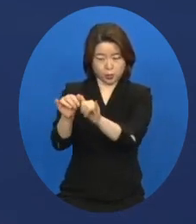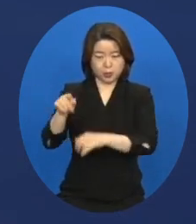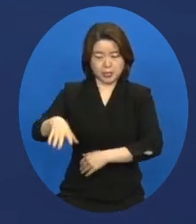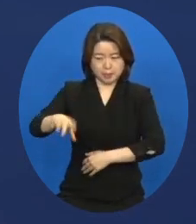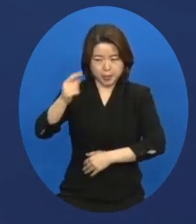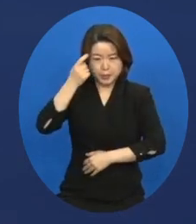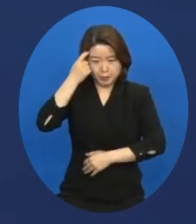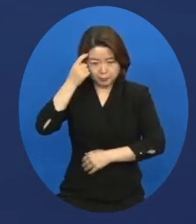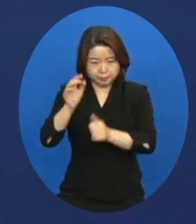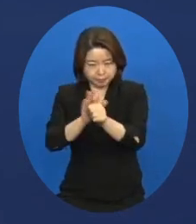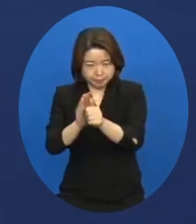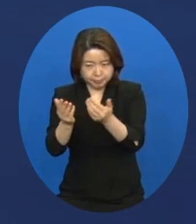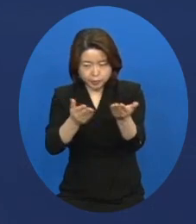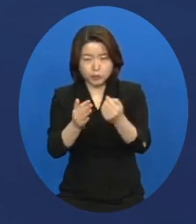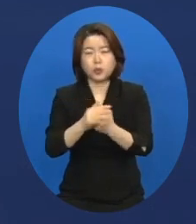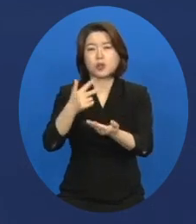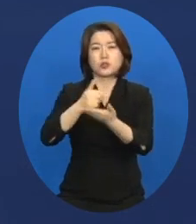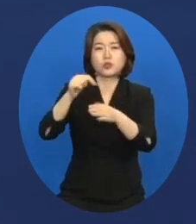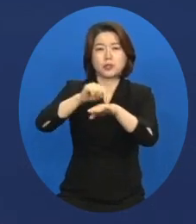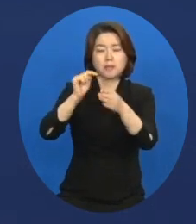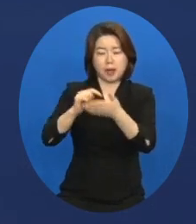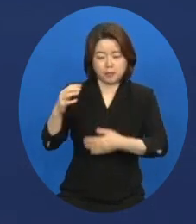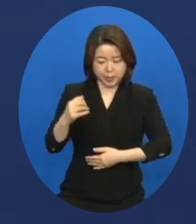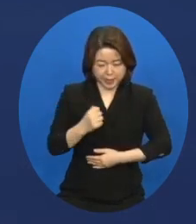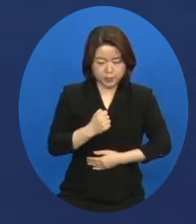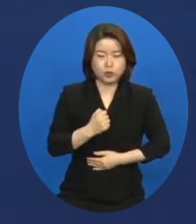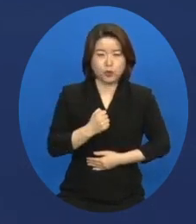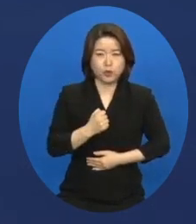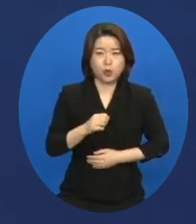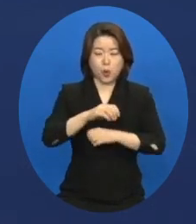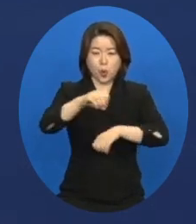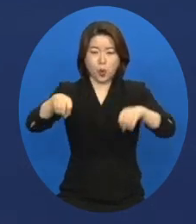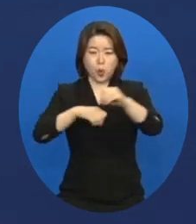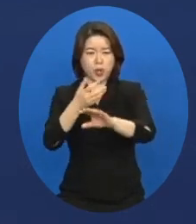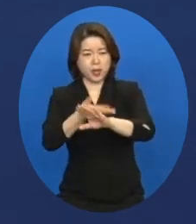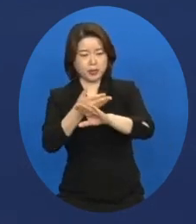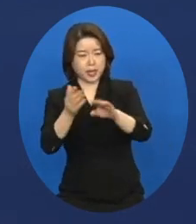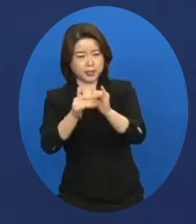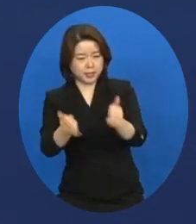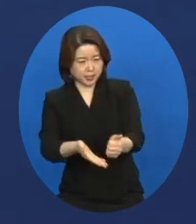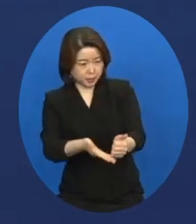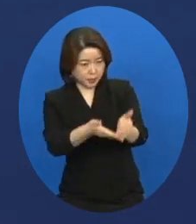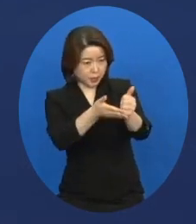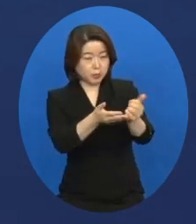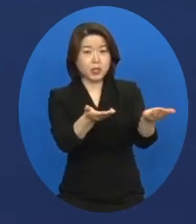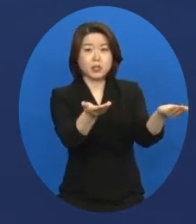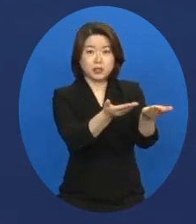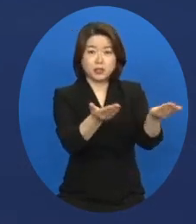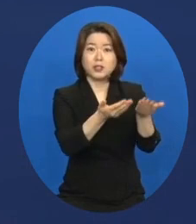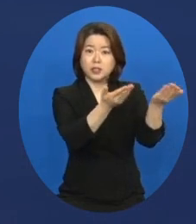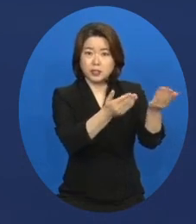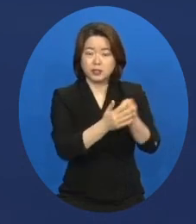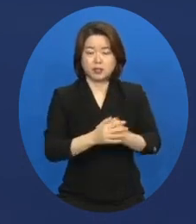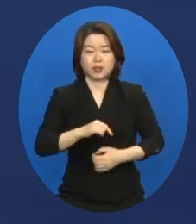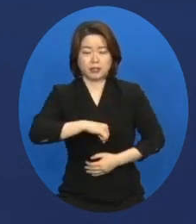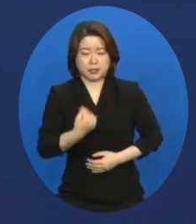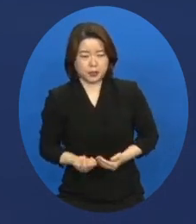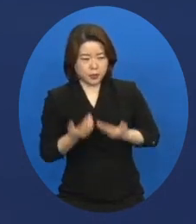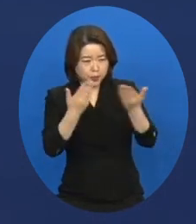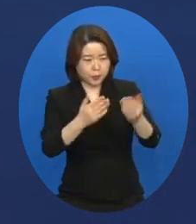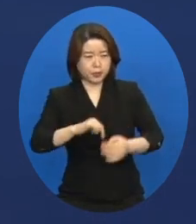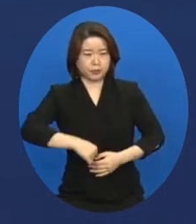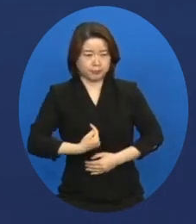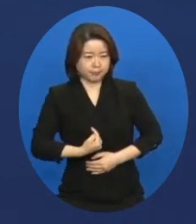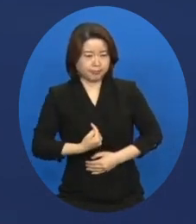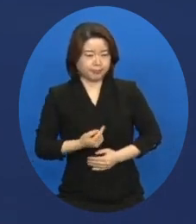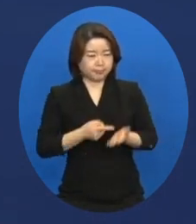생각하고 주님의 마음을 품고 오히려 다른 사람을 섬기는 일에 스스로 희생하고